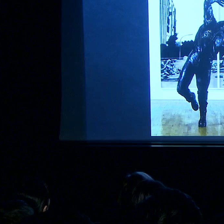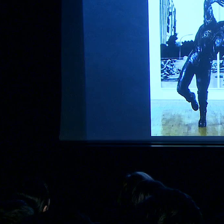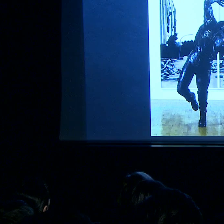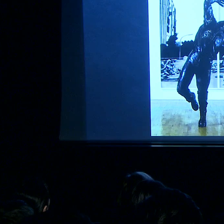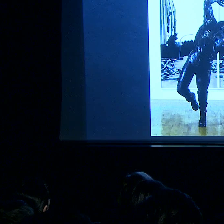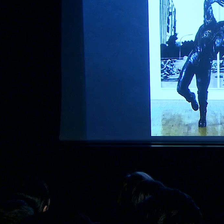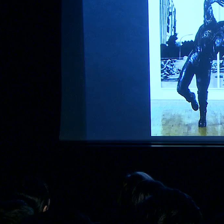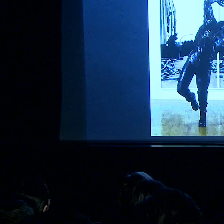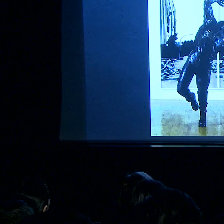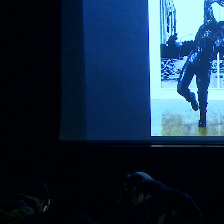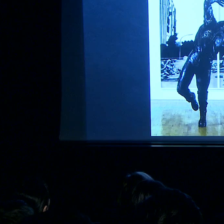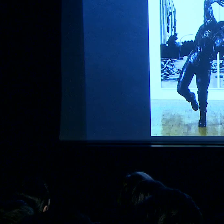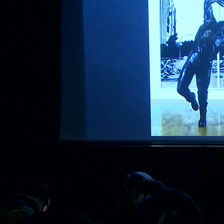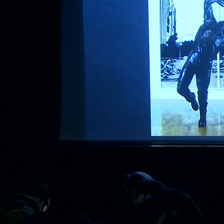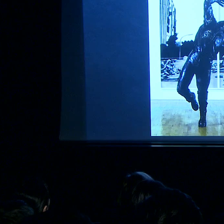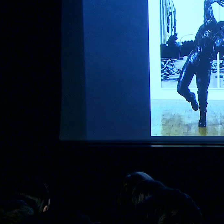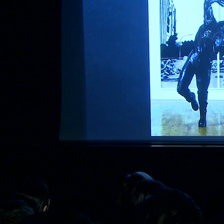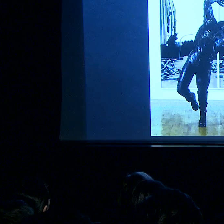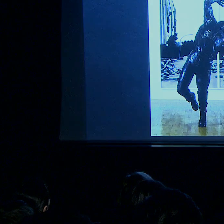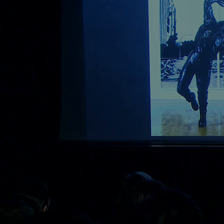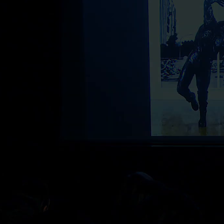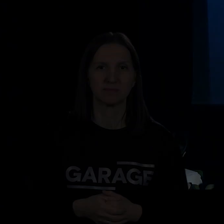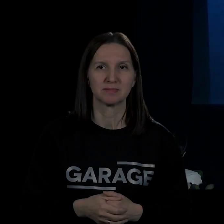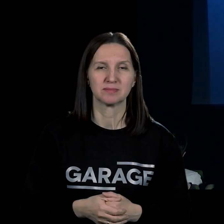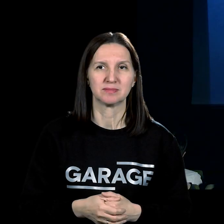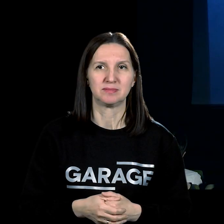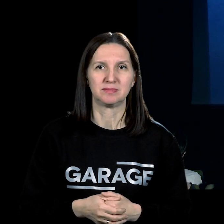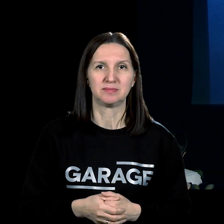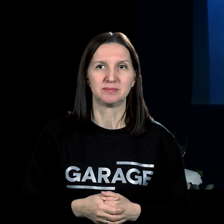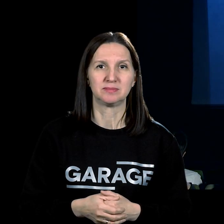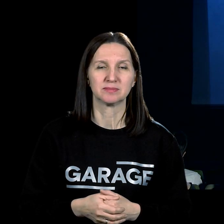черным галстуком и в черный строгий костюм. Сам